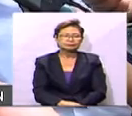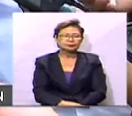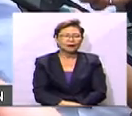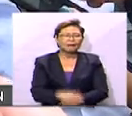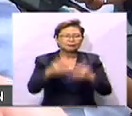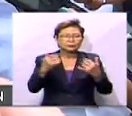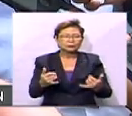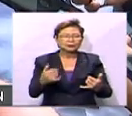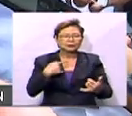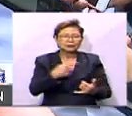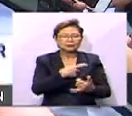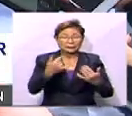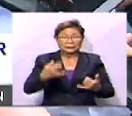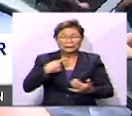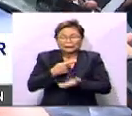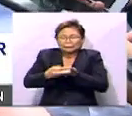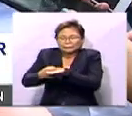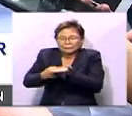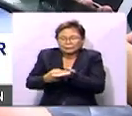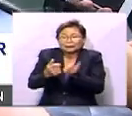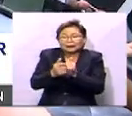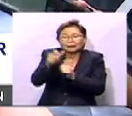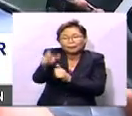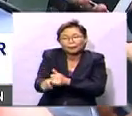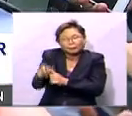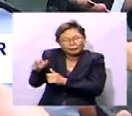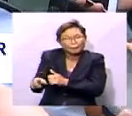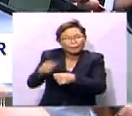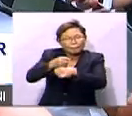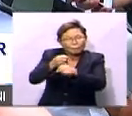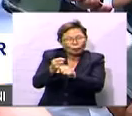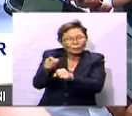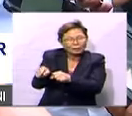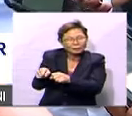Sekarang ini kita sedang berbincang dengan pihak-pihak apa ni pembuat